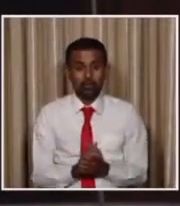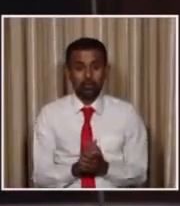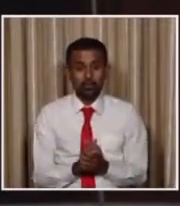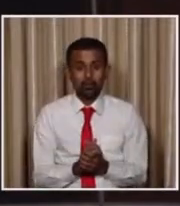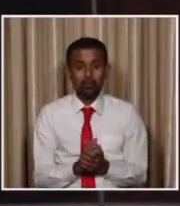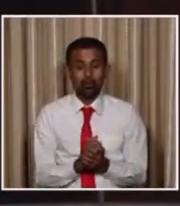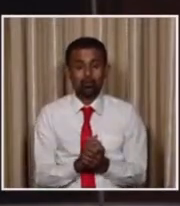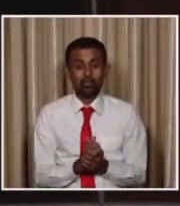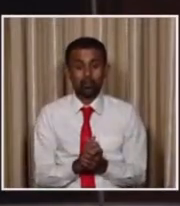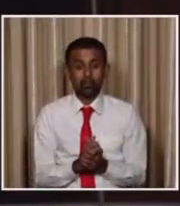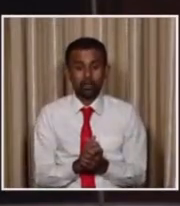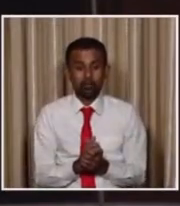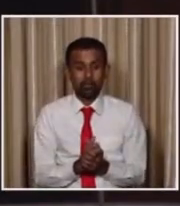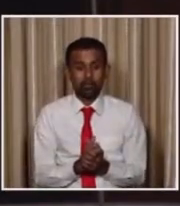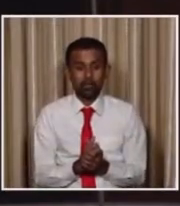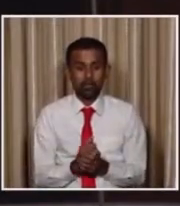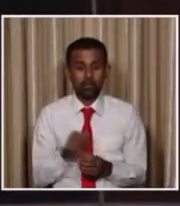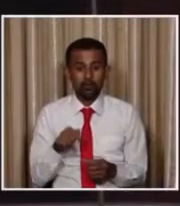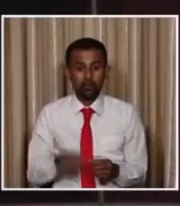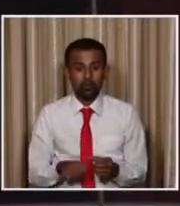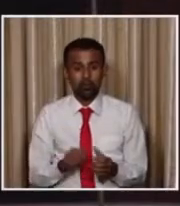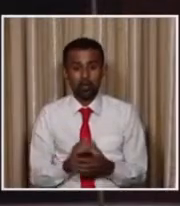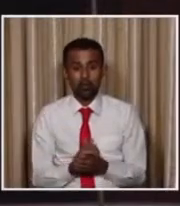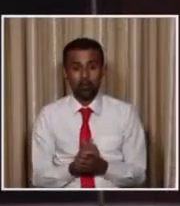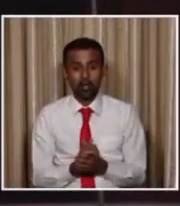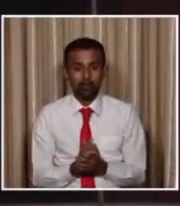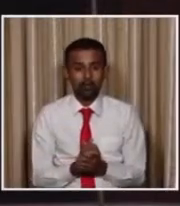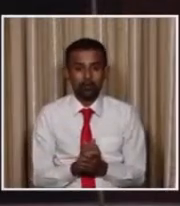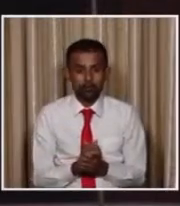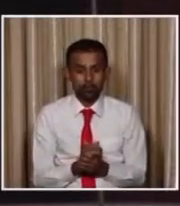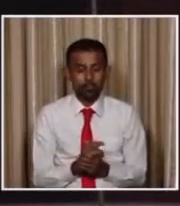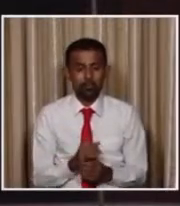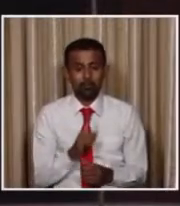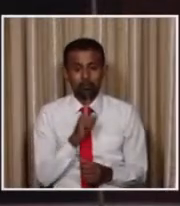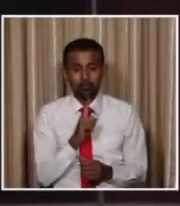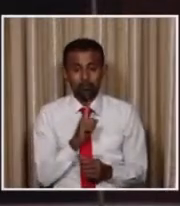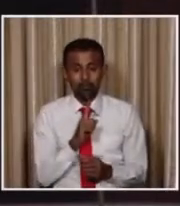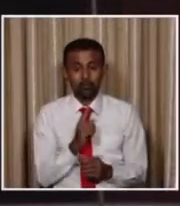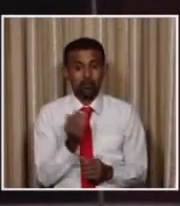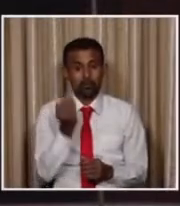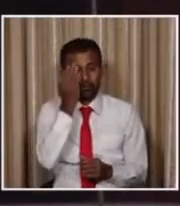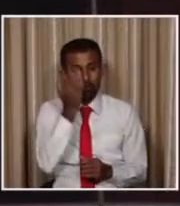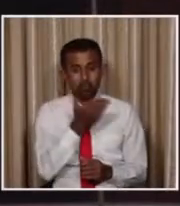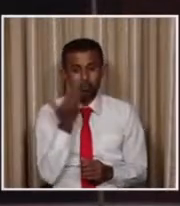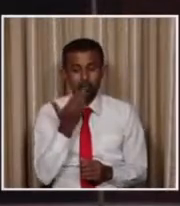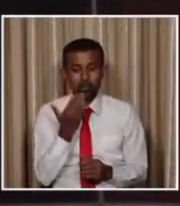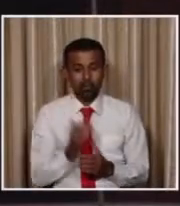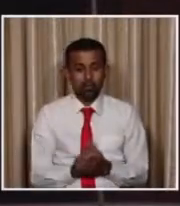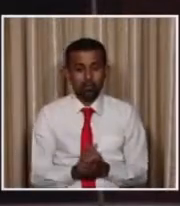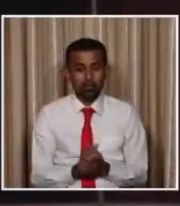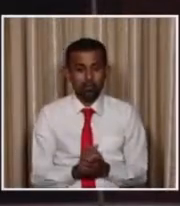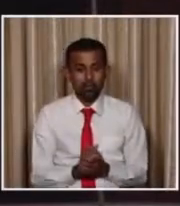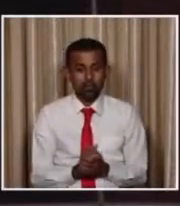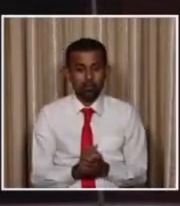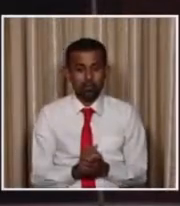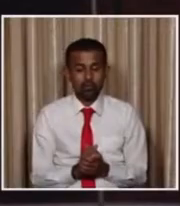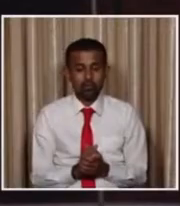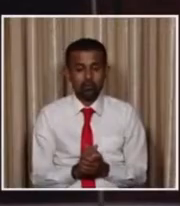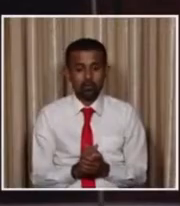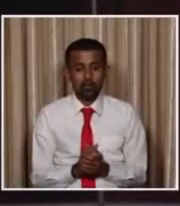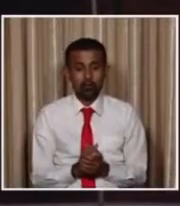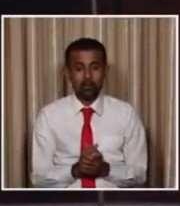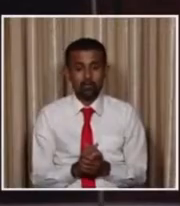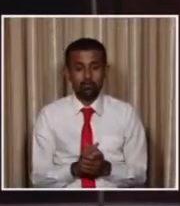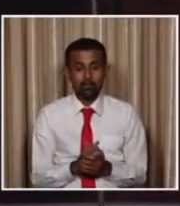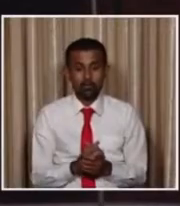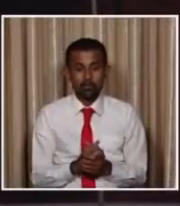ඒ නිසා විදේශ රටවල් වල අරාබිය වෙන්න පුළුවන් කොරියා වෙන්න පුළුවන් ඊශ්‍රායෙල් වෙන්න පුළුවන් මේ අපේ දරුවෝ මේ තරුණයෝ